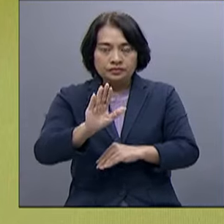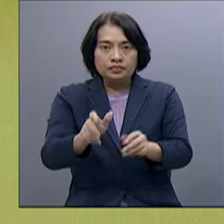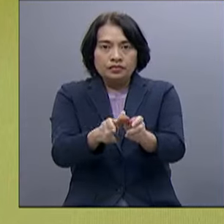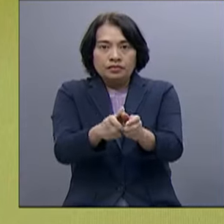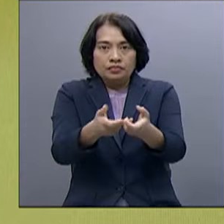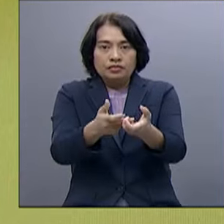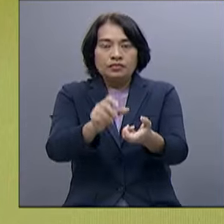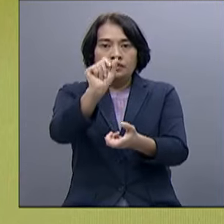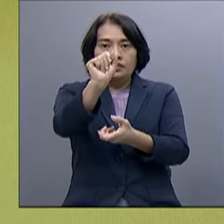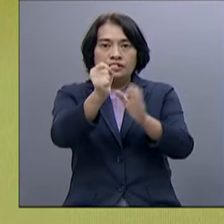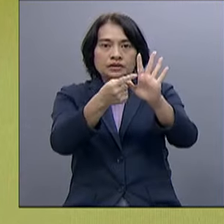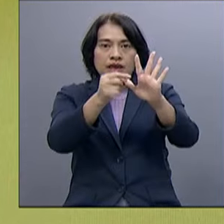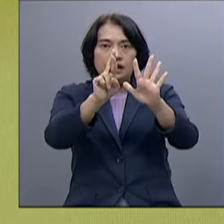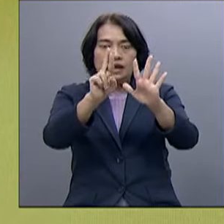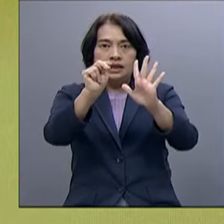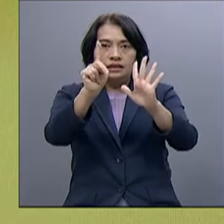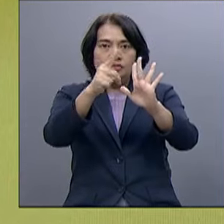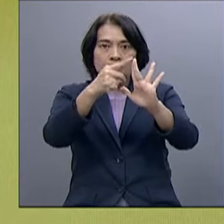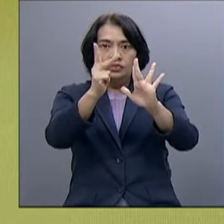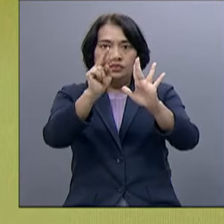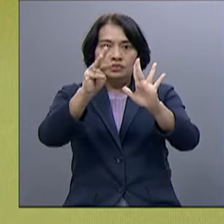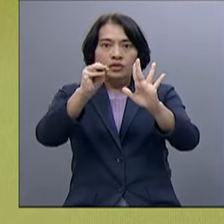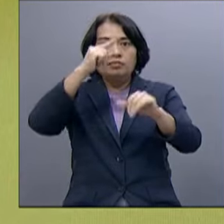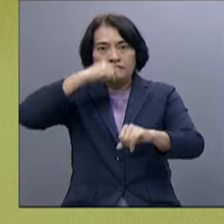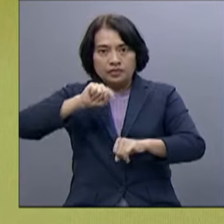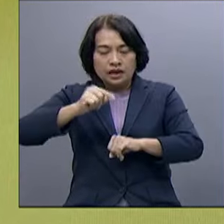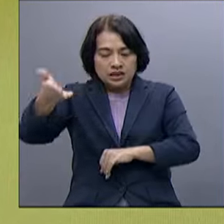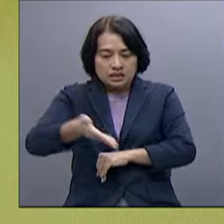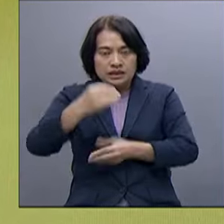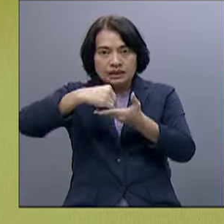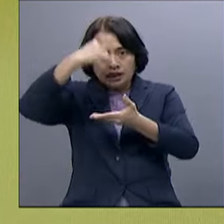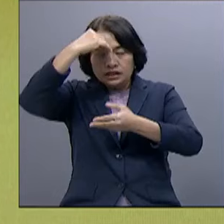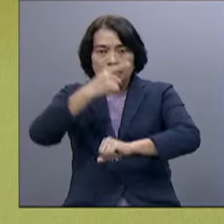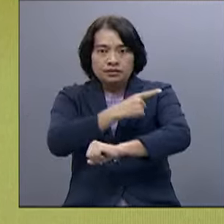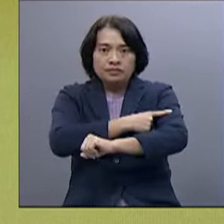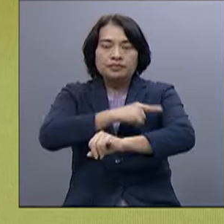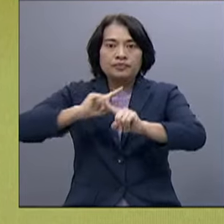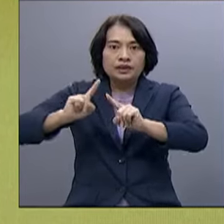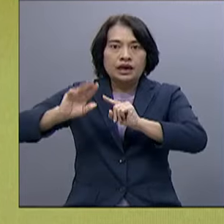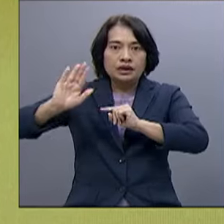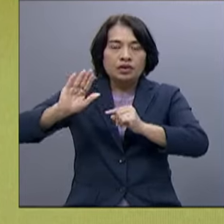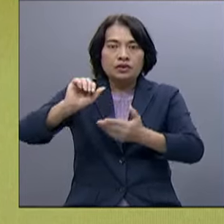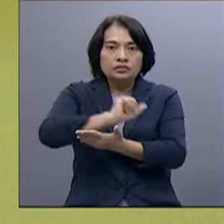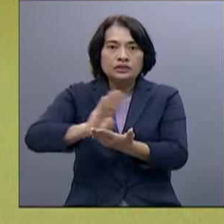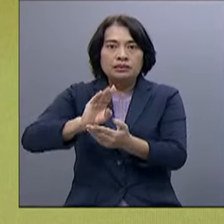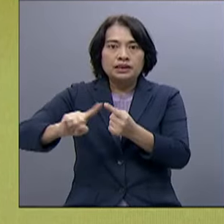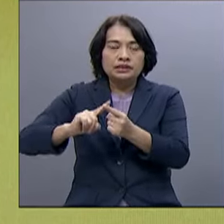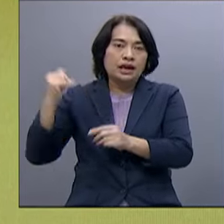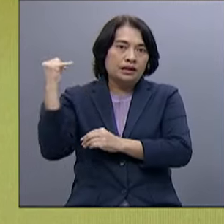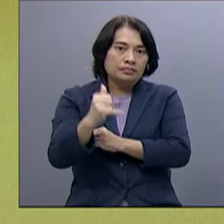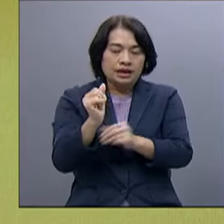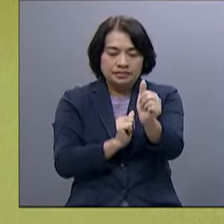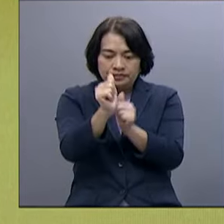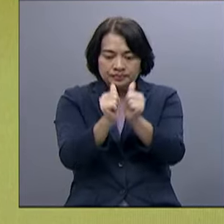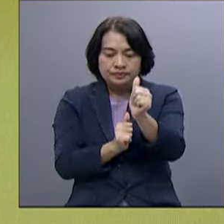สำหรับเยาวชนนะคะก็เชิญชวนทั้งน้องๆหนูๆนิสิตนักเรียนนักศึกษา ทุกสถาบันค่ะมาเข้าร่วมการประกวดเป็น